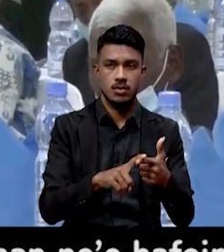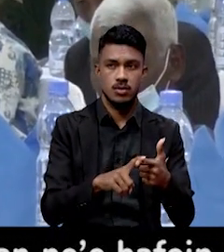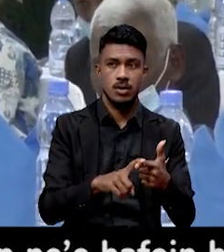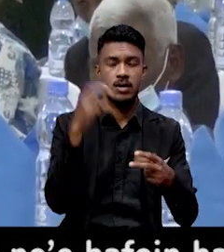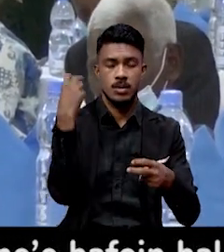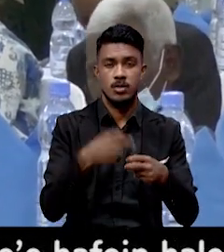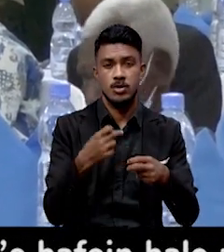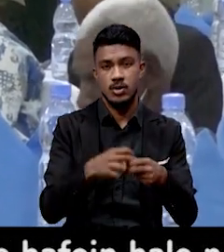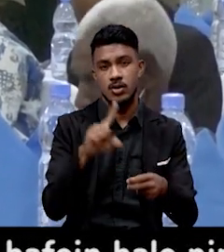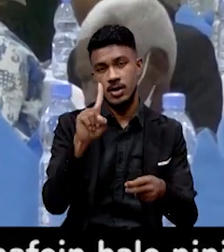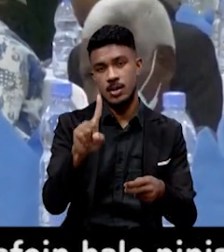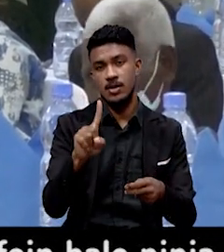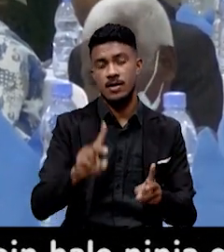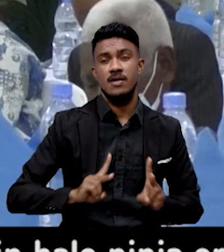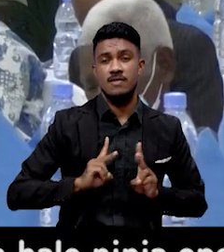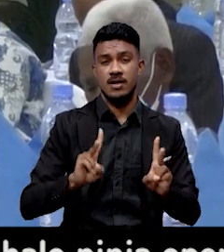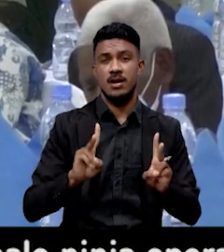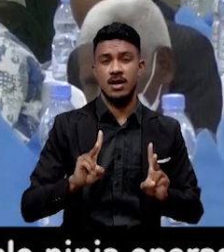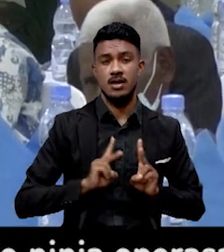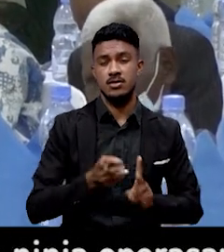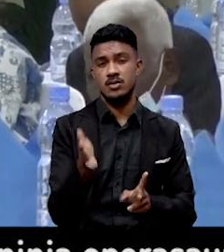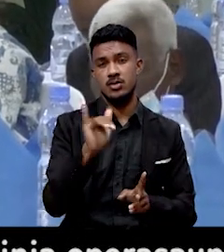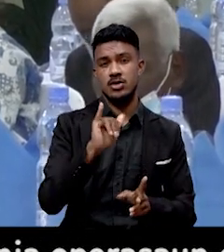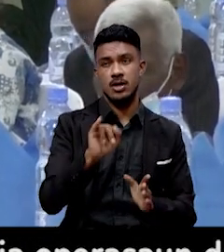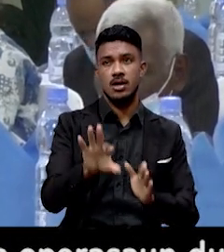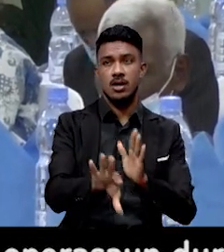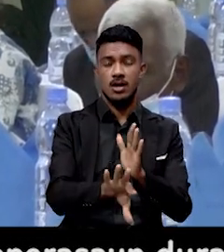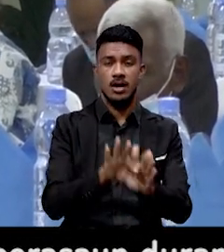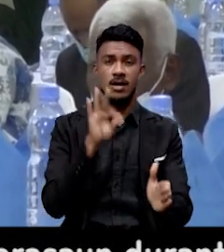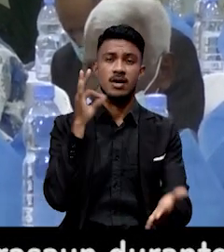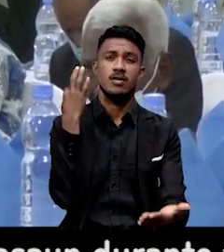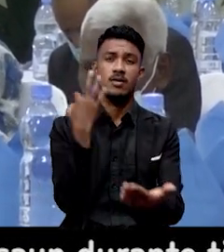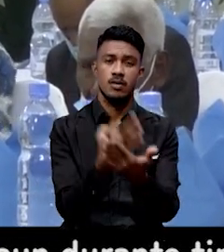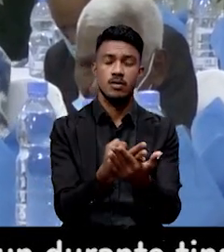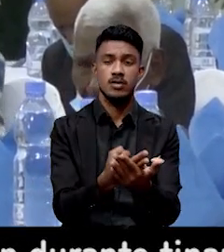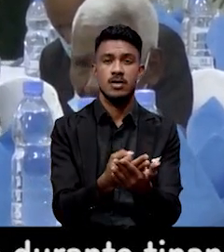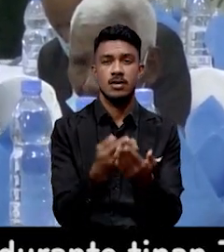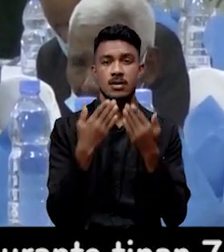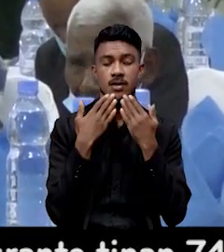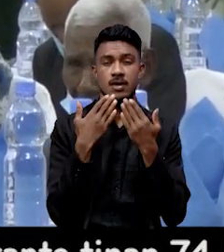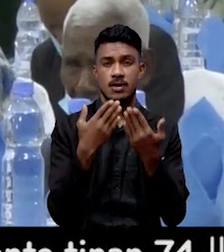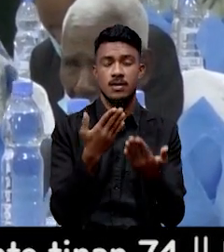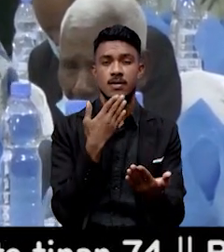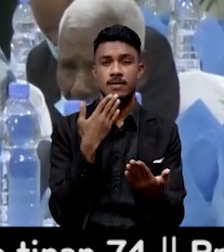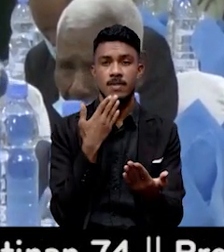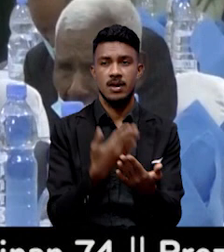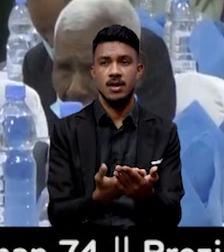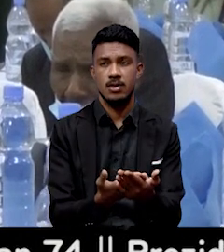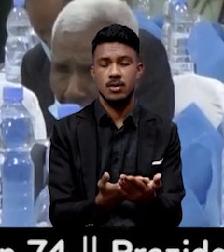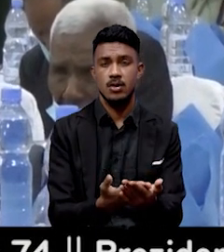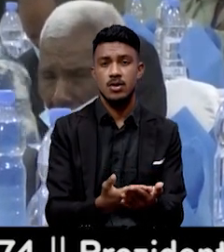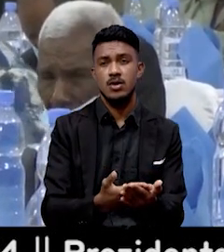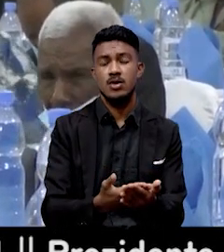prekupasawi jamakane, se veterano sina heta na beneficiari bebe to se rasau ne